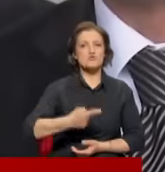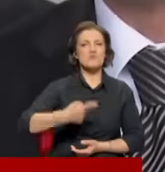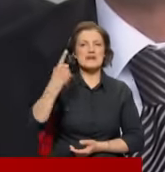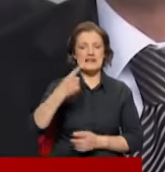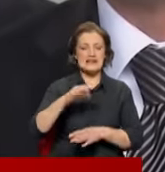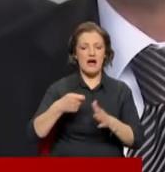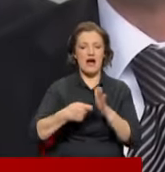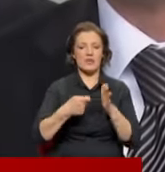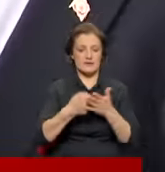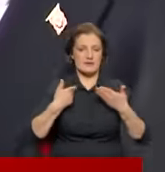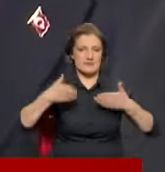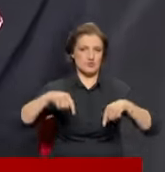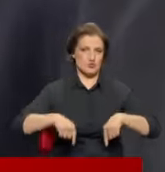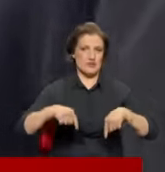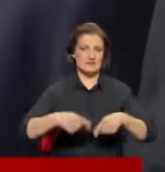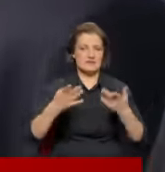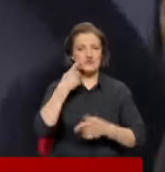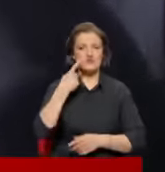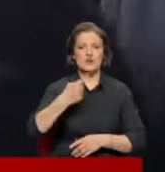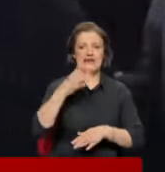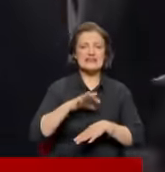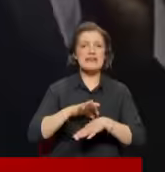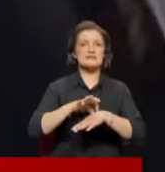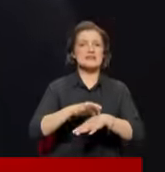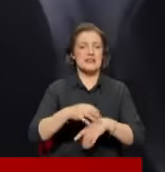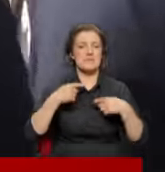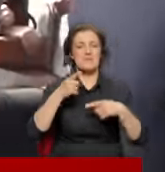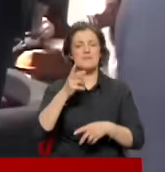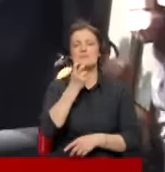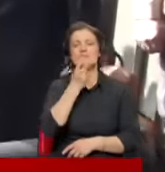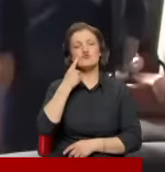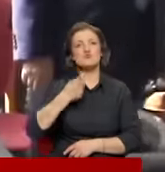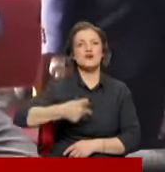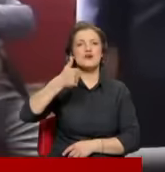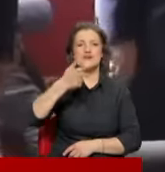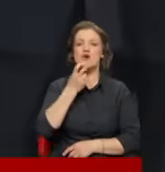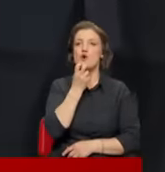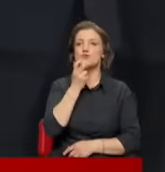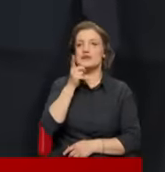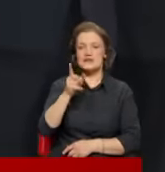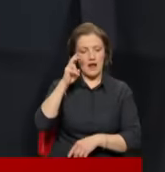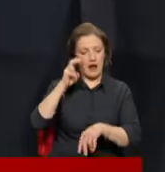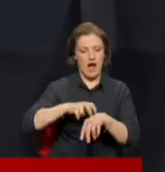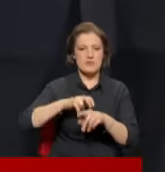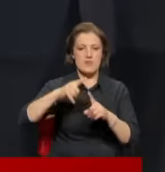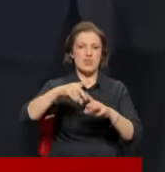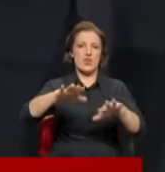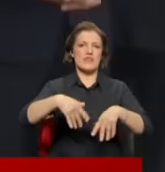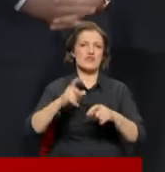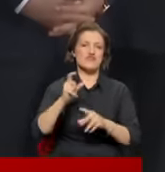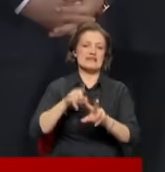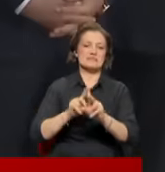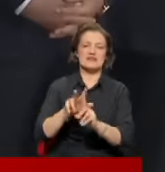Cumhurbaşkanlığımızı temsilen buradayız. Cumhurbaşkanlığını temsilen merhum Cumhurbaşkanı Turgut Özal'ın anma törenindeydi Cevdet